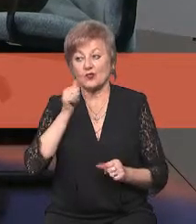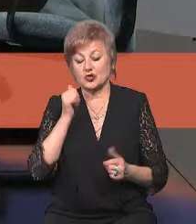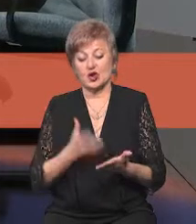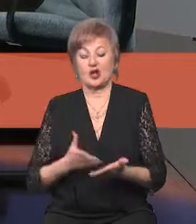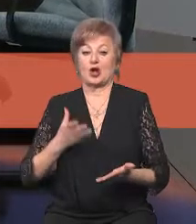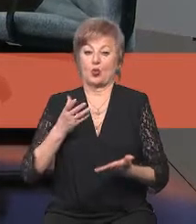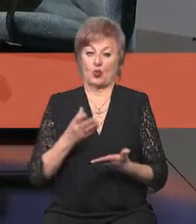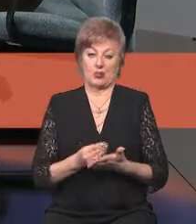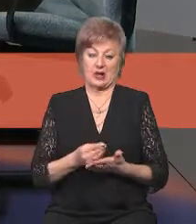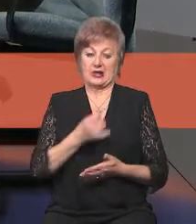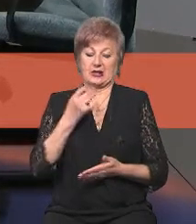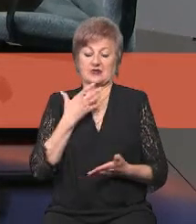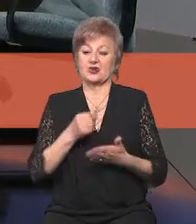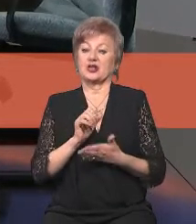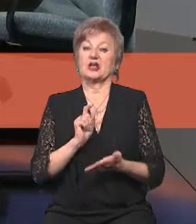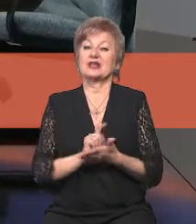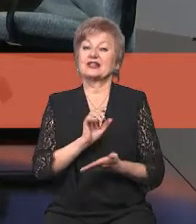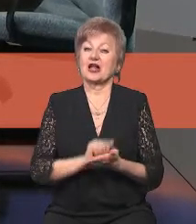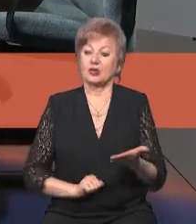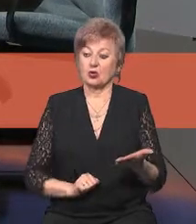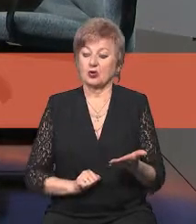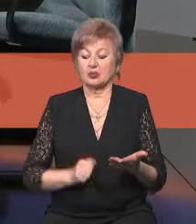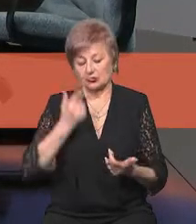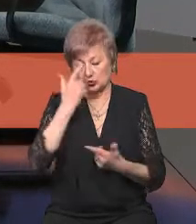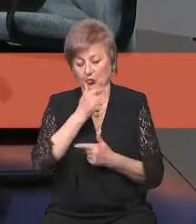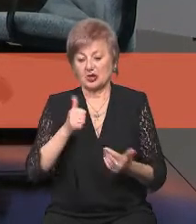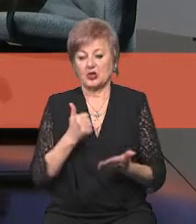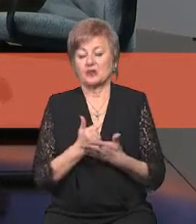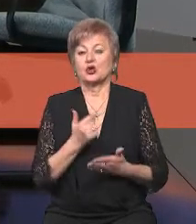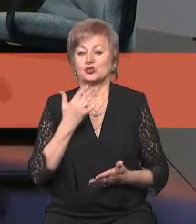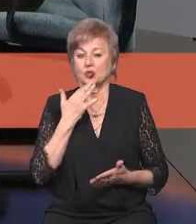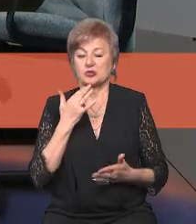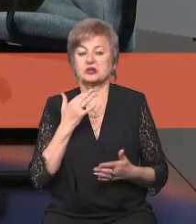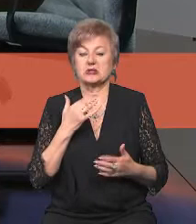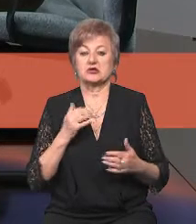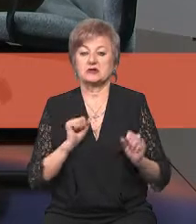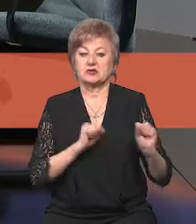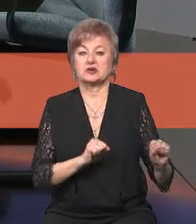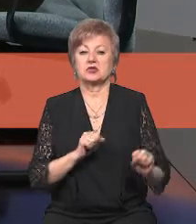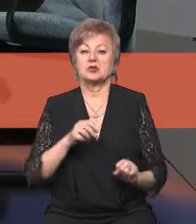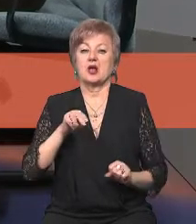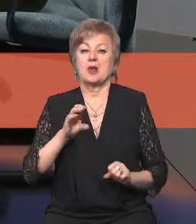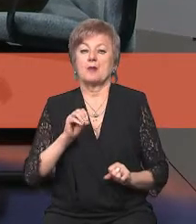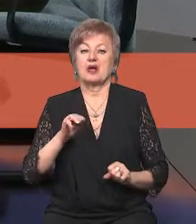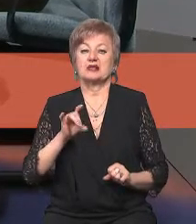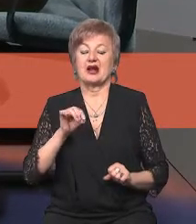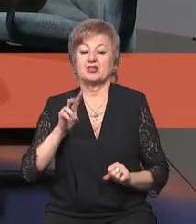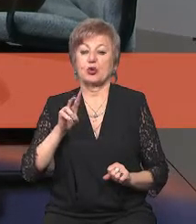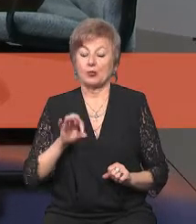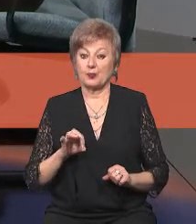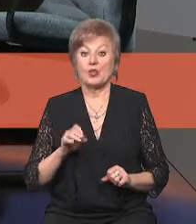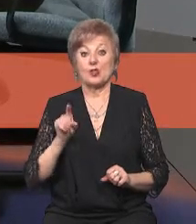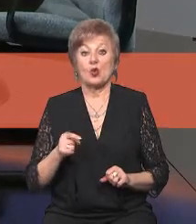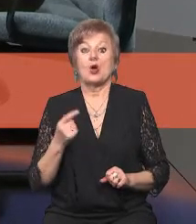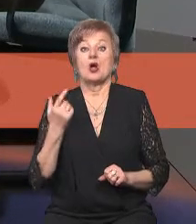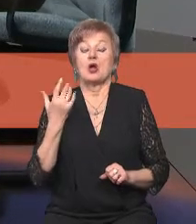допомогу зі своїх податків, зазначив голова Національної служби здоров'я України Олег Петренко. Водночас 10 вересня